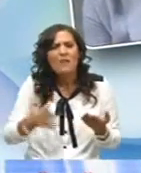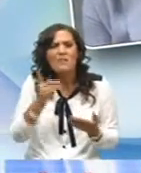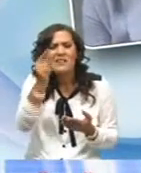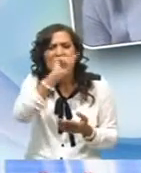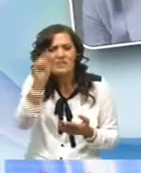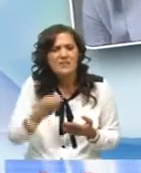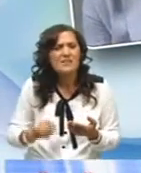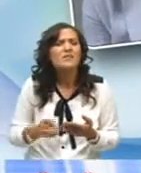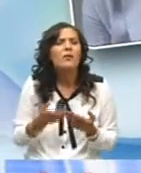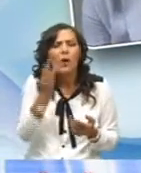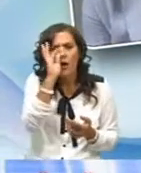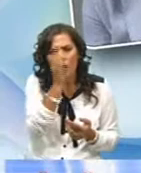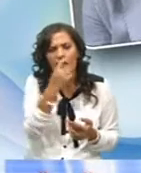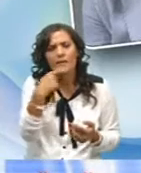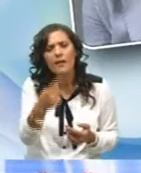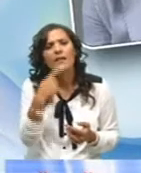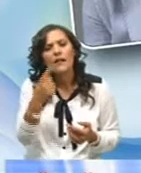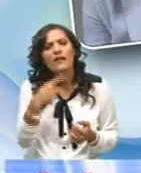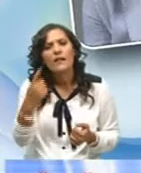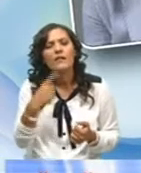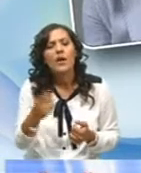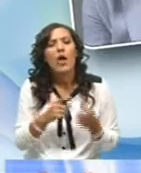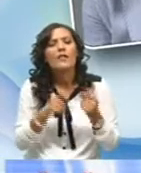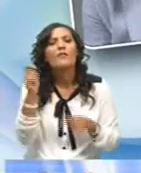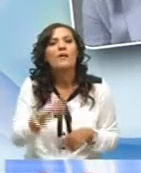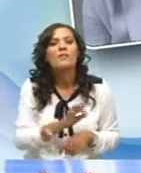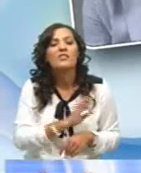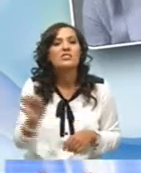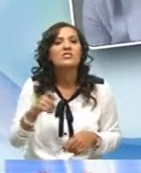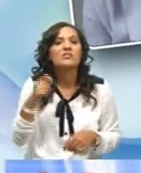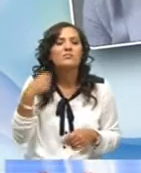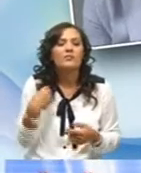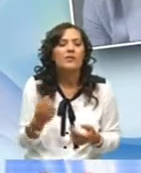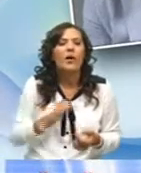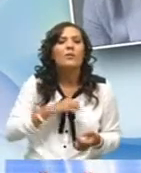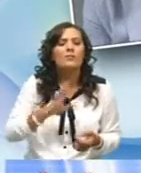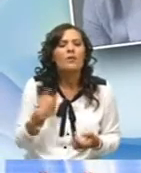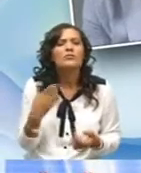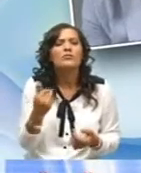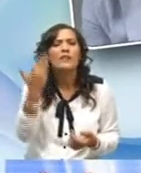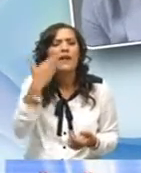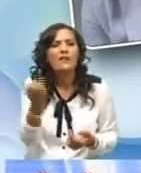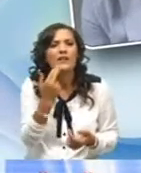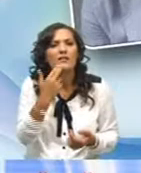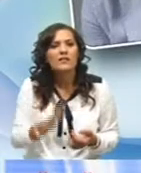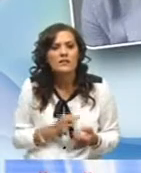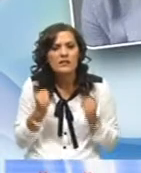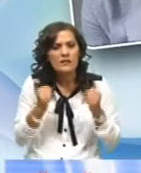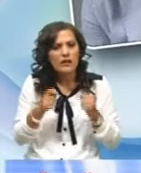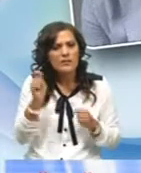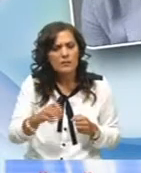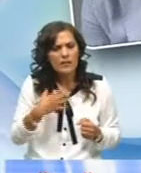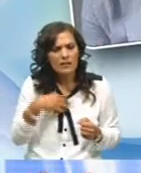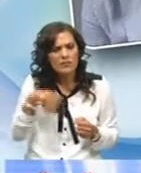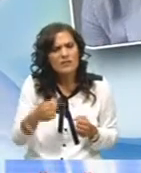zaten üstünden çizim Çizeceksin falan derken derken ödev yapmaktan Hiç gocunma yan çok da Bilakis keyif olan kızımız ses